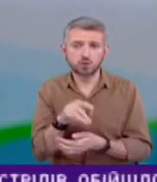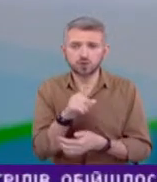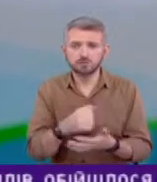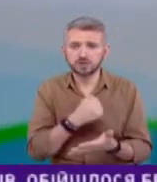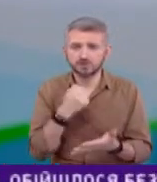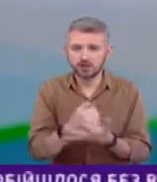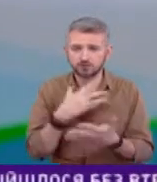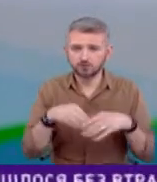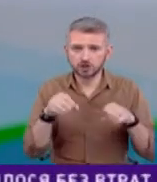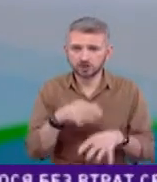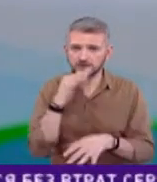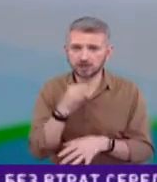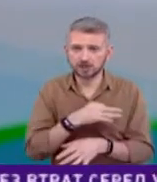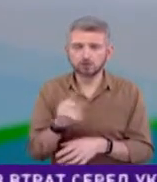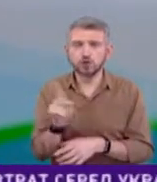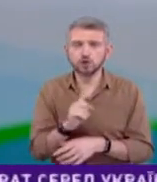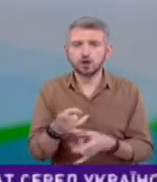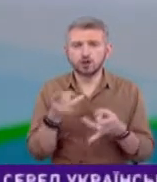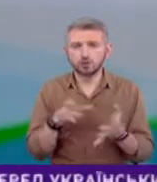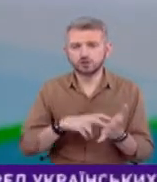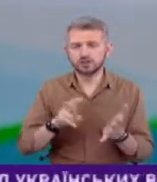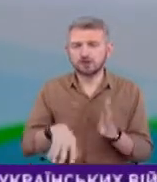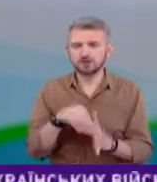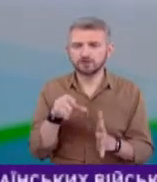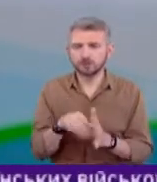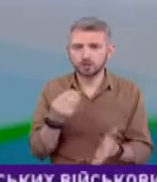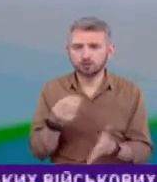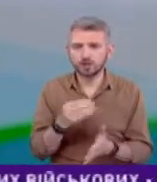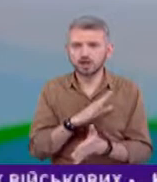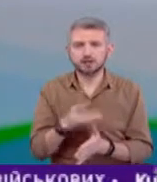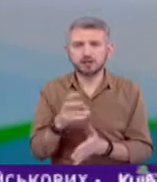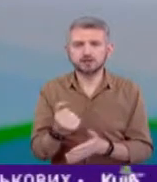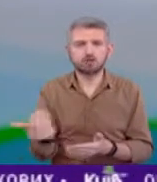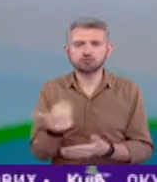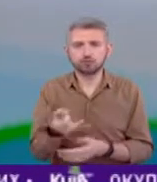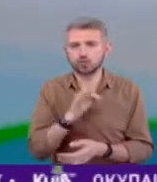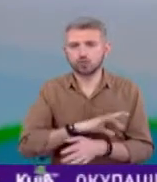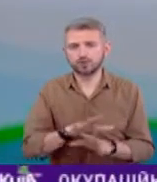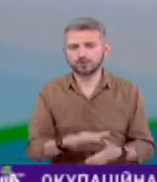підтвердив своє рішення і сказав, що просто знімається з виборів не на чиюсь користь.